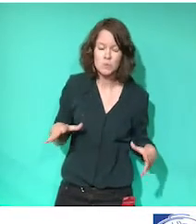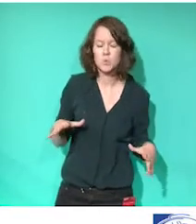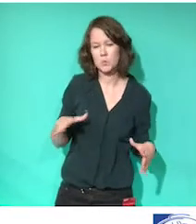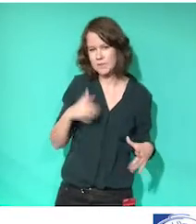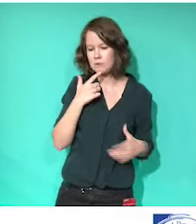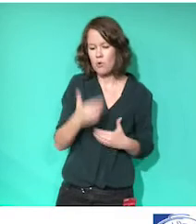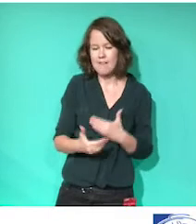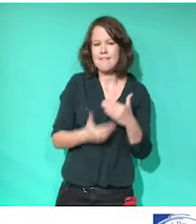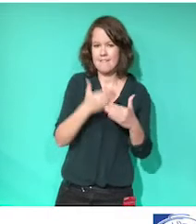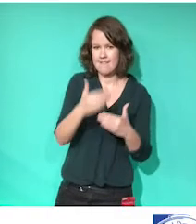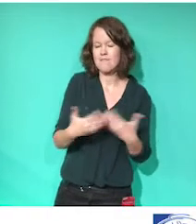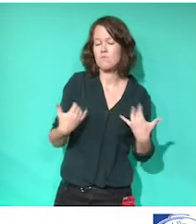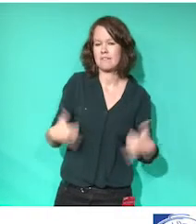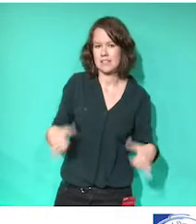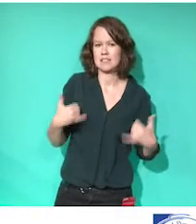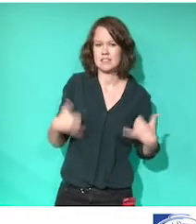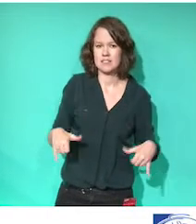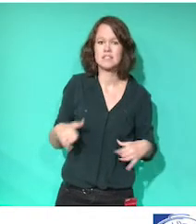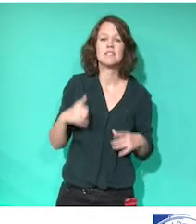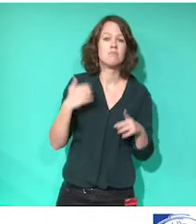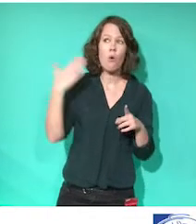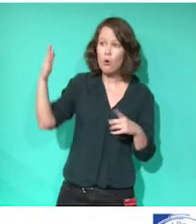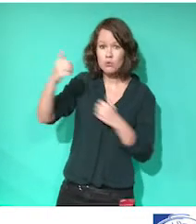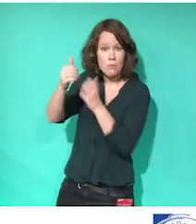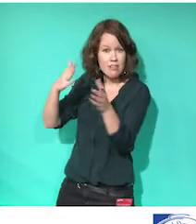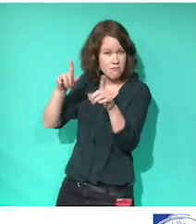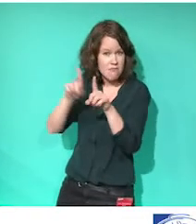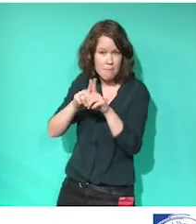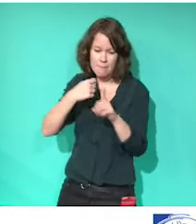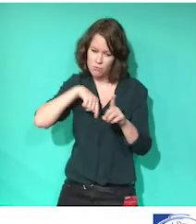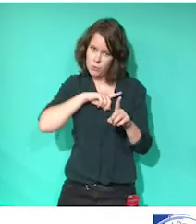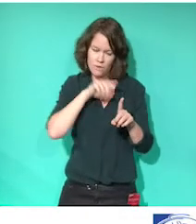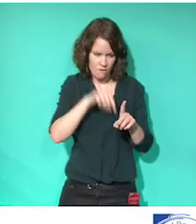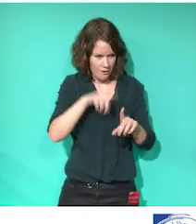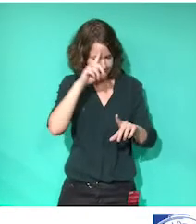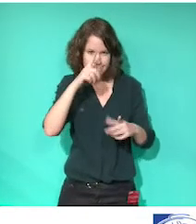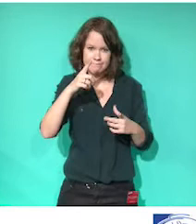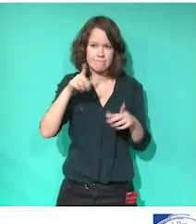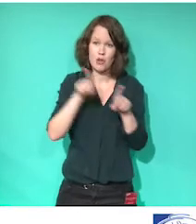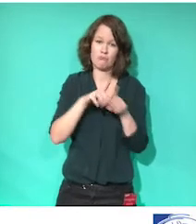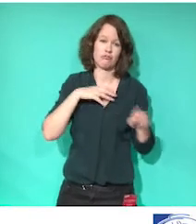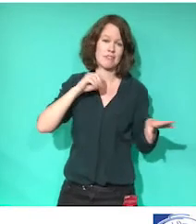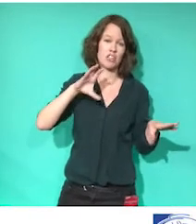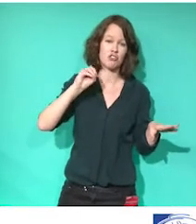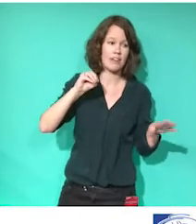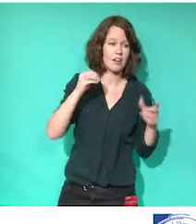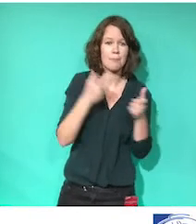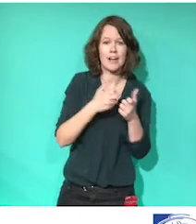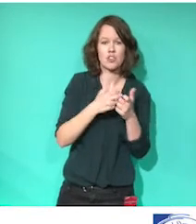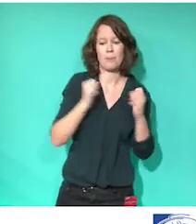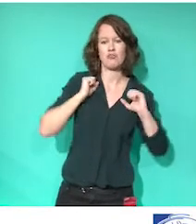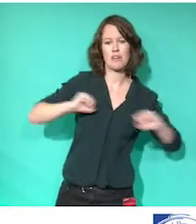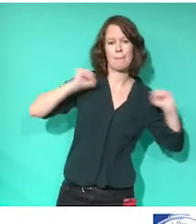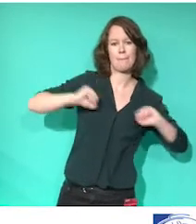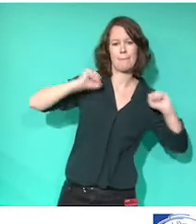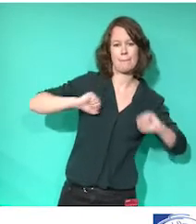il faut, comme dans d'autres domaines de la société, lutter contre les idées reçues, notamment la gym pour les garçons,